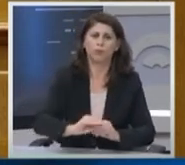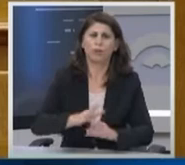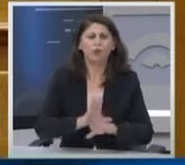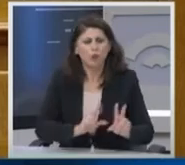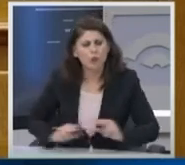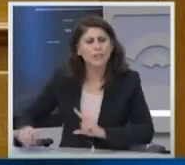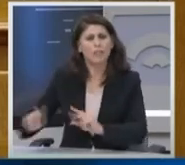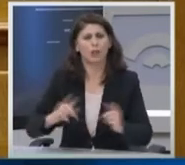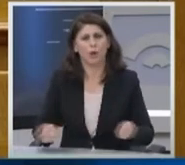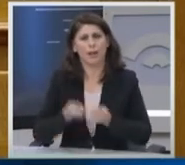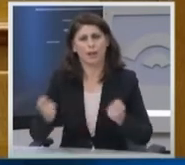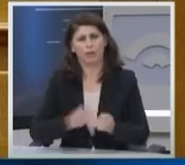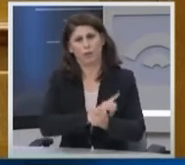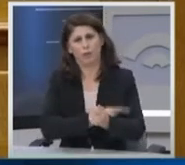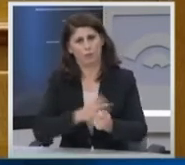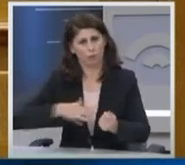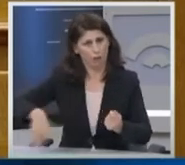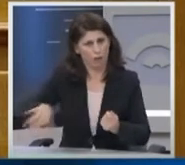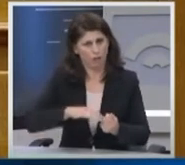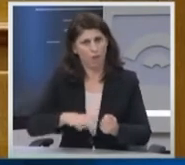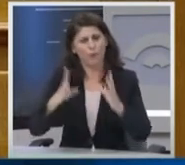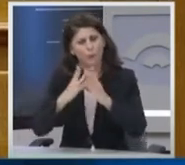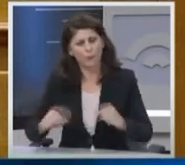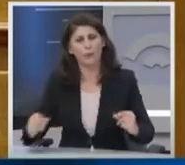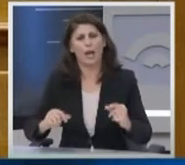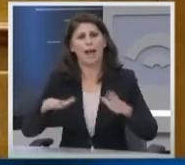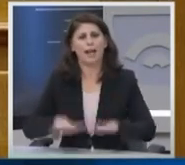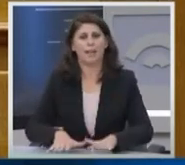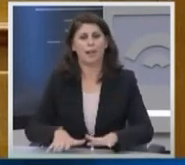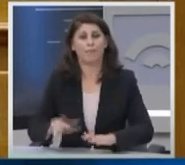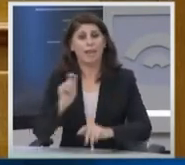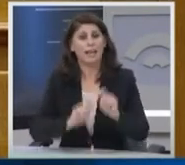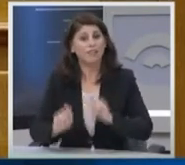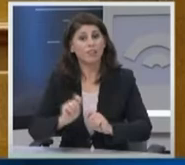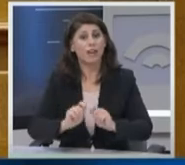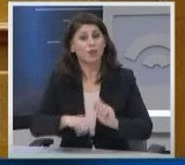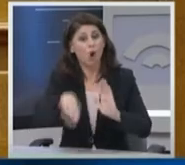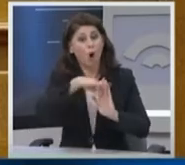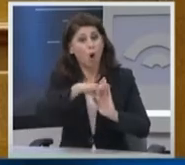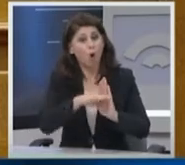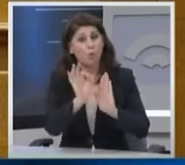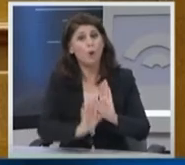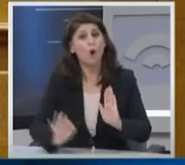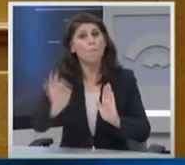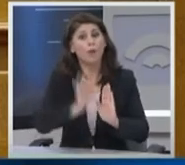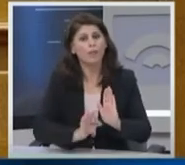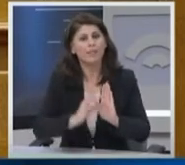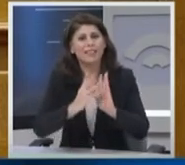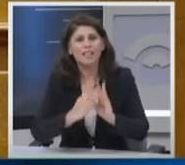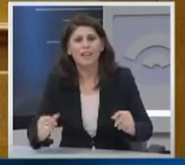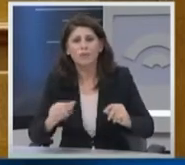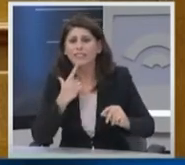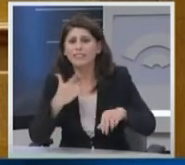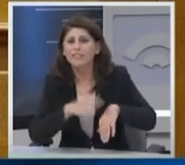εργατικού δυναμικού της χώρας, εξαλείφοντας την ανεργία, να διαμορφώσει όρους και προϋποθέσεις για να εξαλειφθούν οι